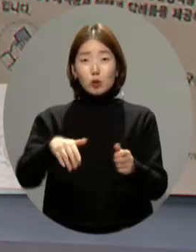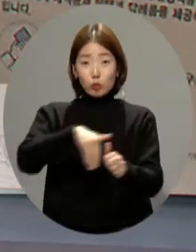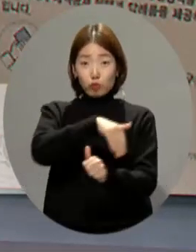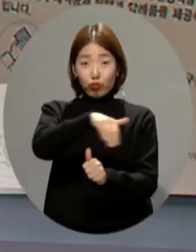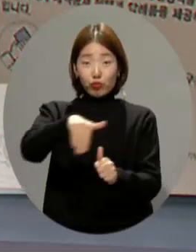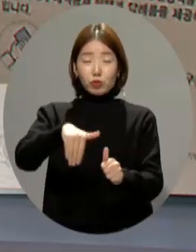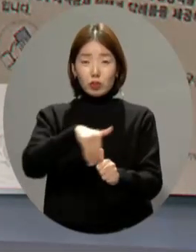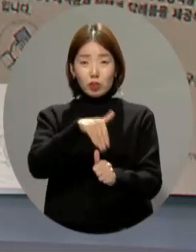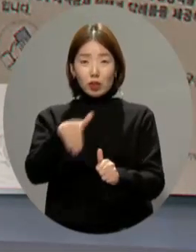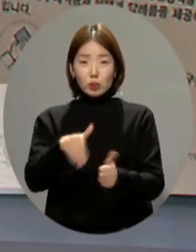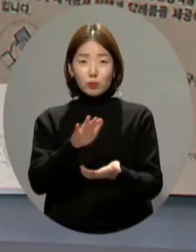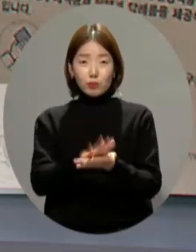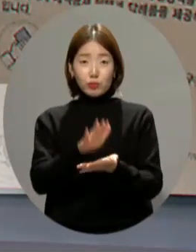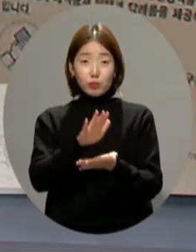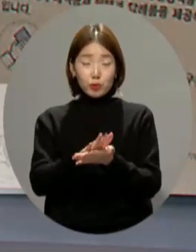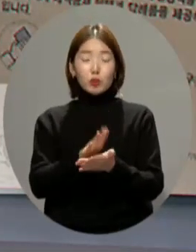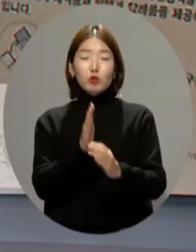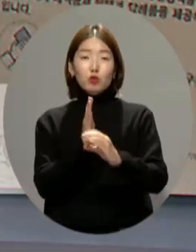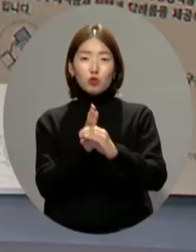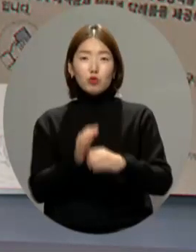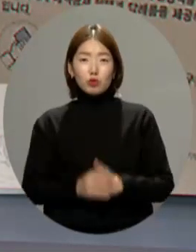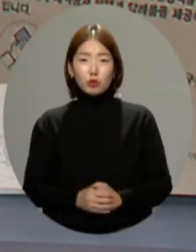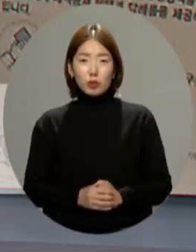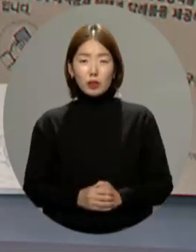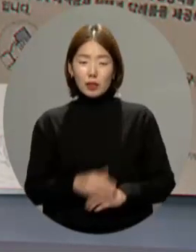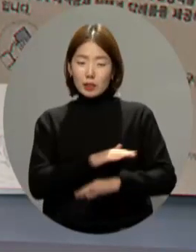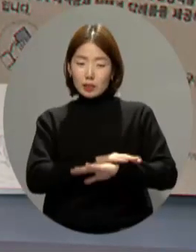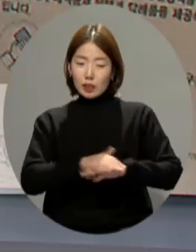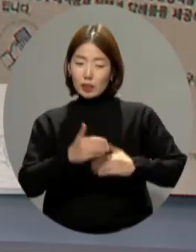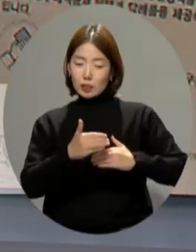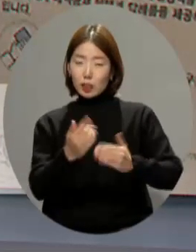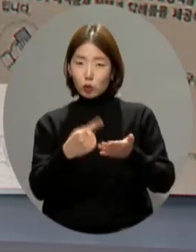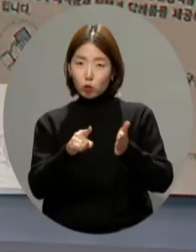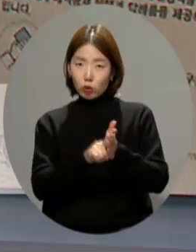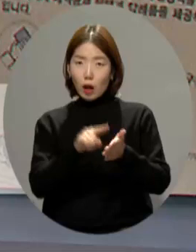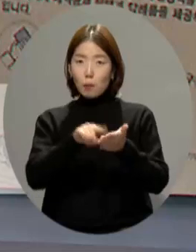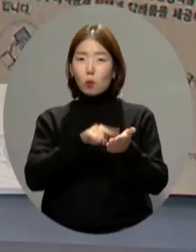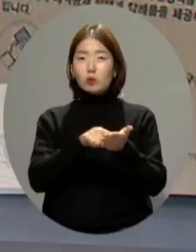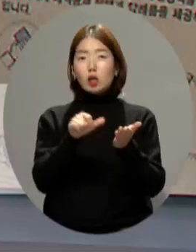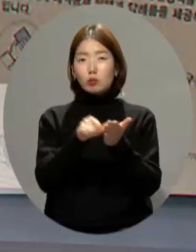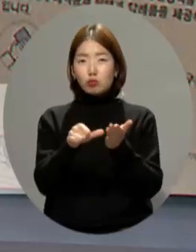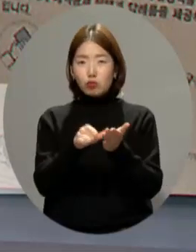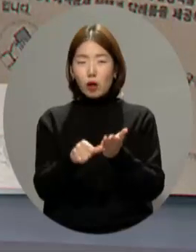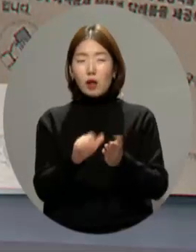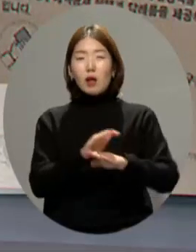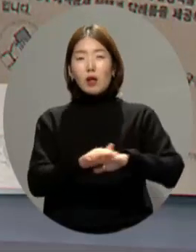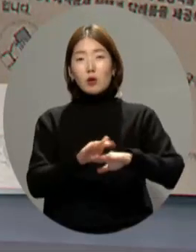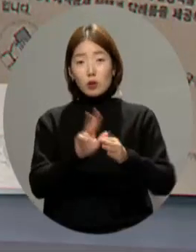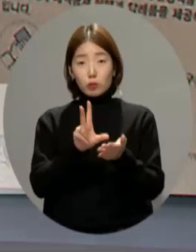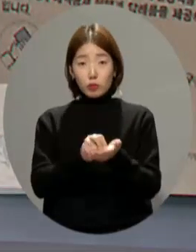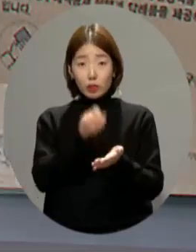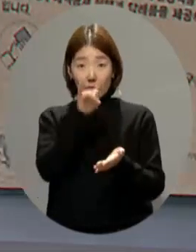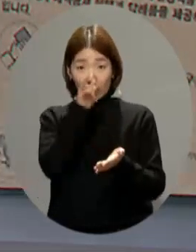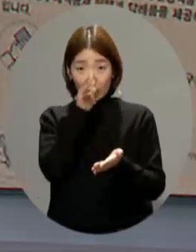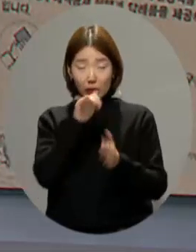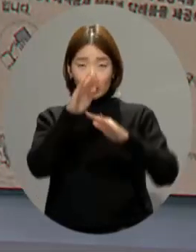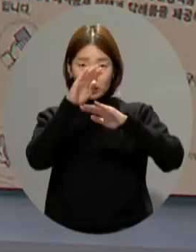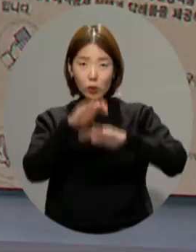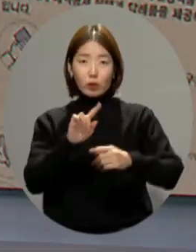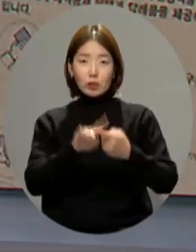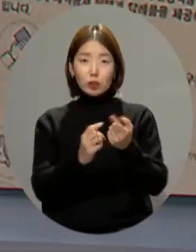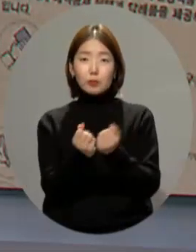분위기가 달아오르고 있습니다. 제도 정착을 위한 답례품 발굴 등 과제도 적지 않아 보이는데요. 조수영